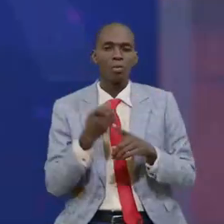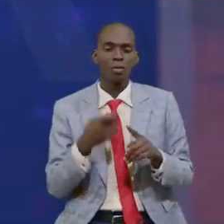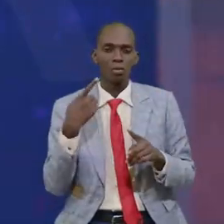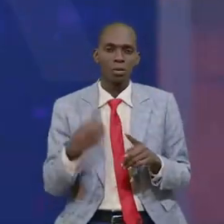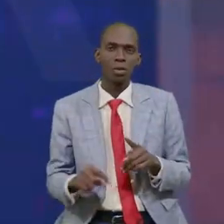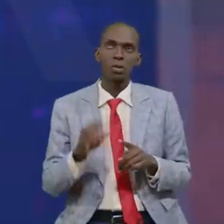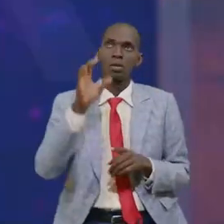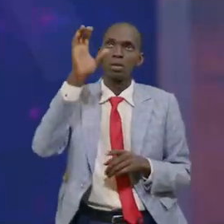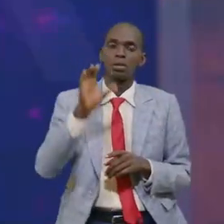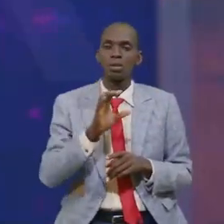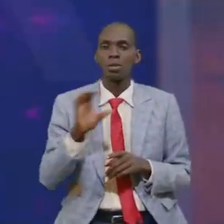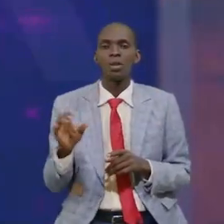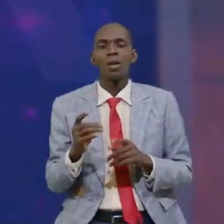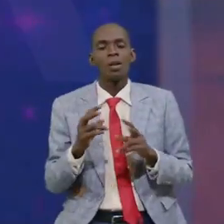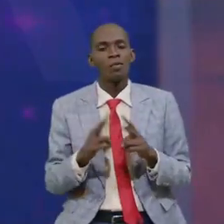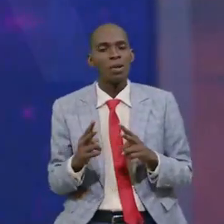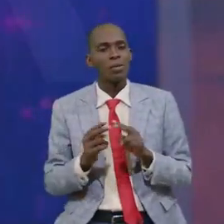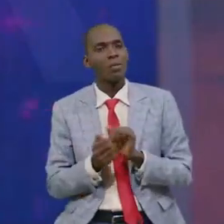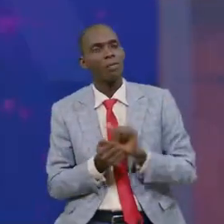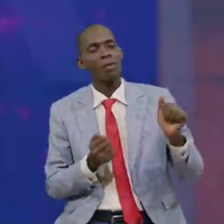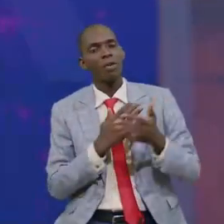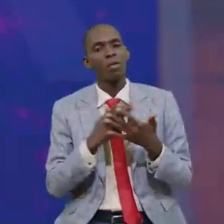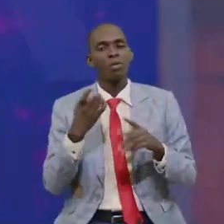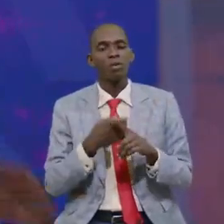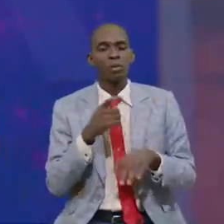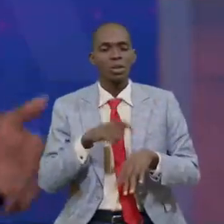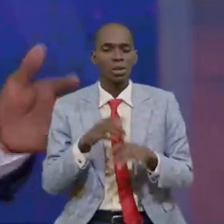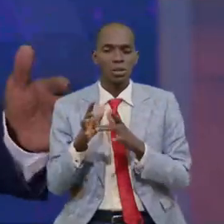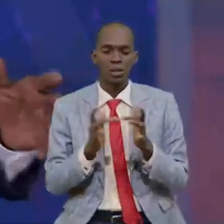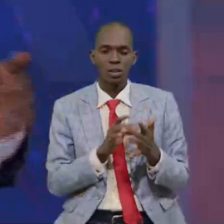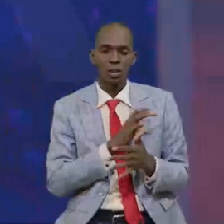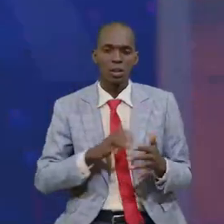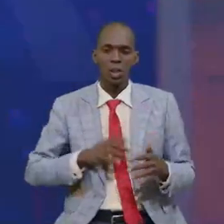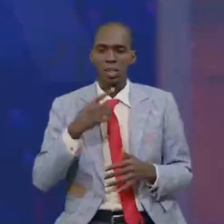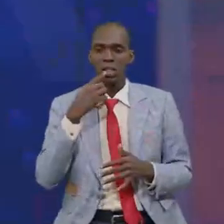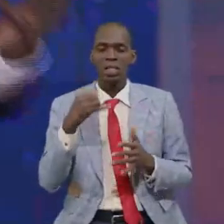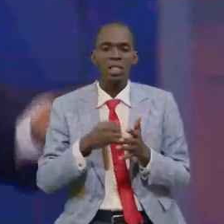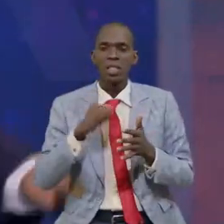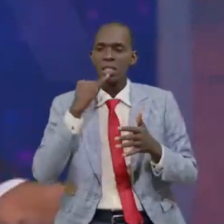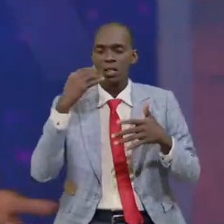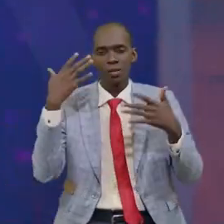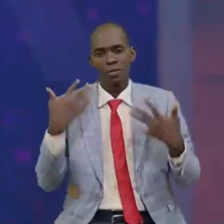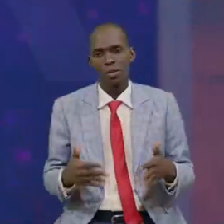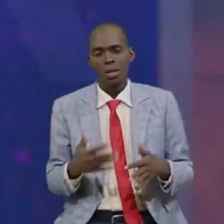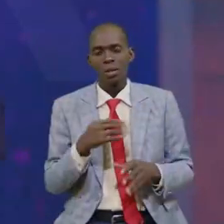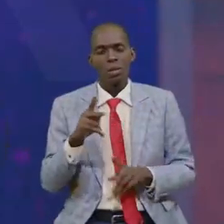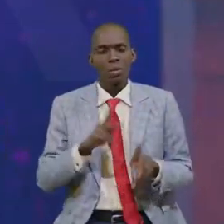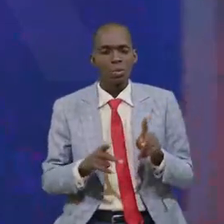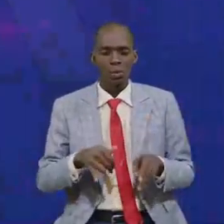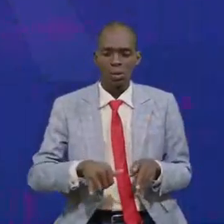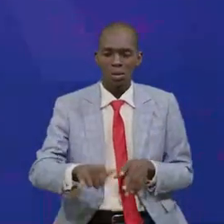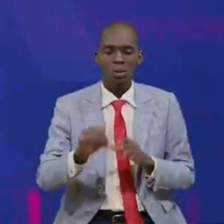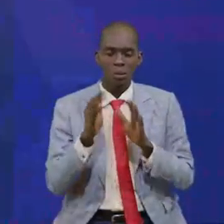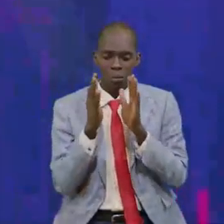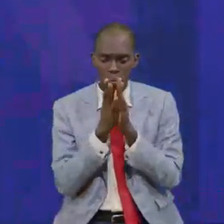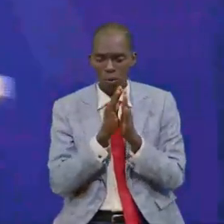du moment où Jésus a dit tout est accompli. Et vous savez, il prie comme le lépreux,